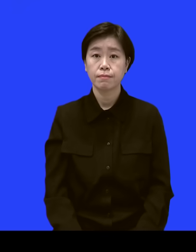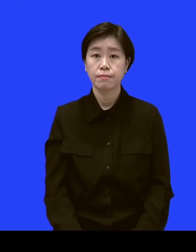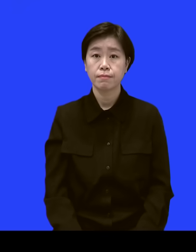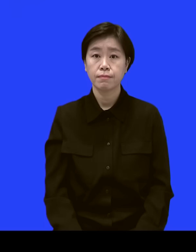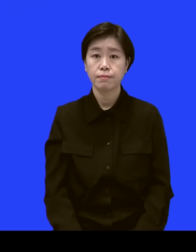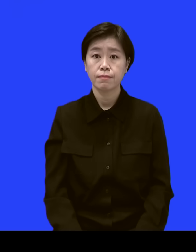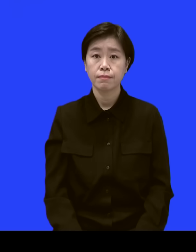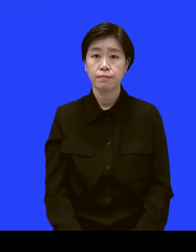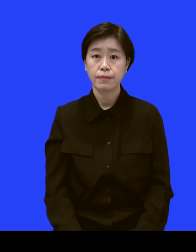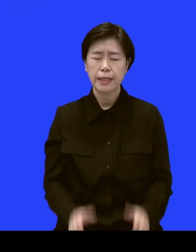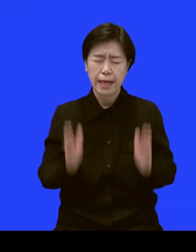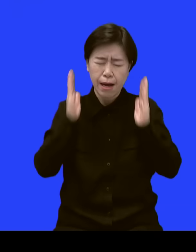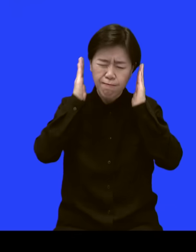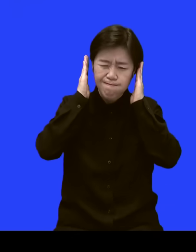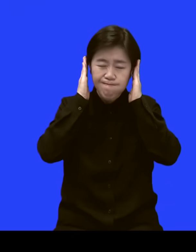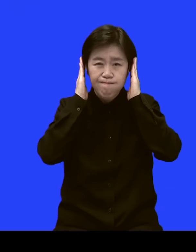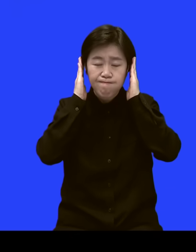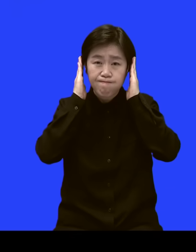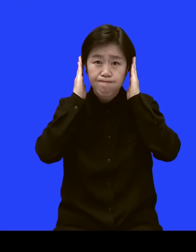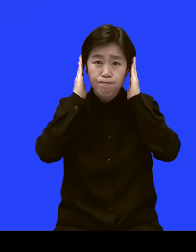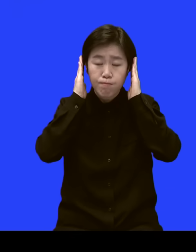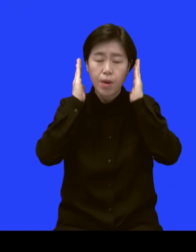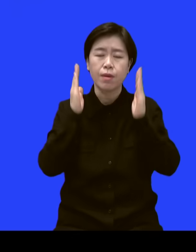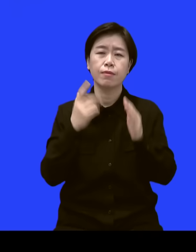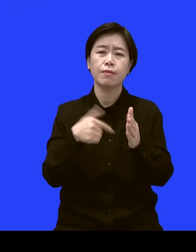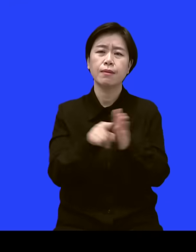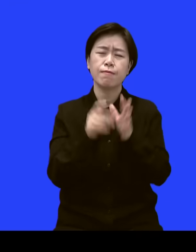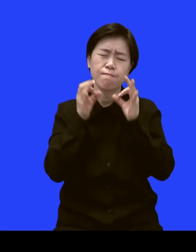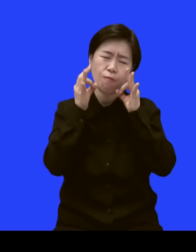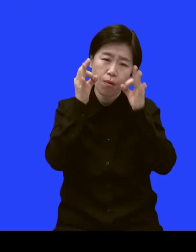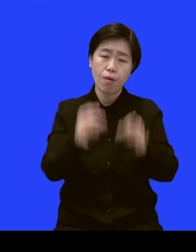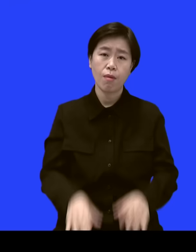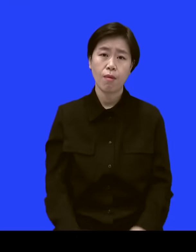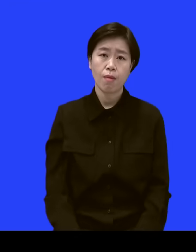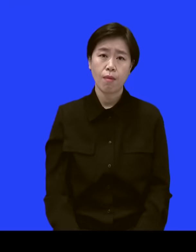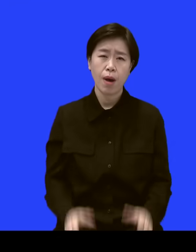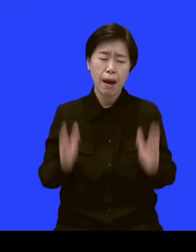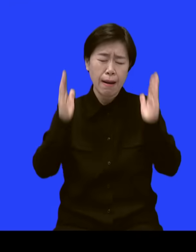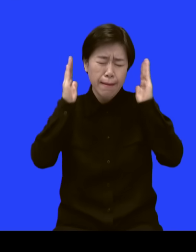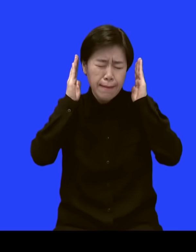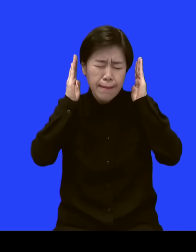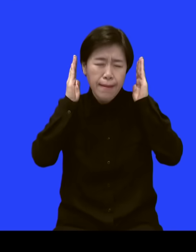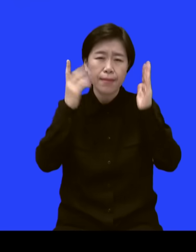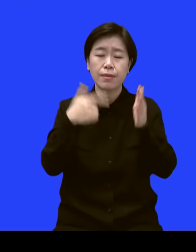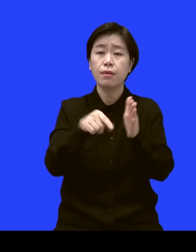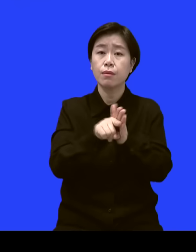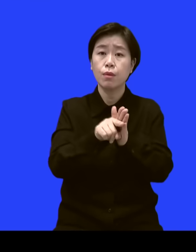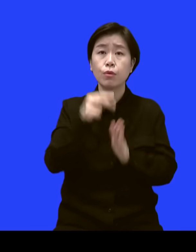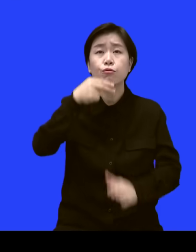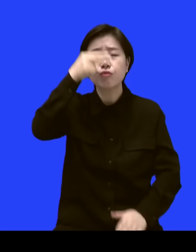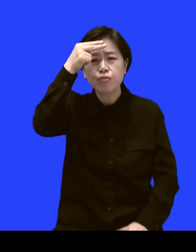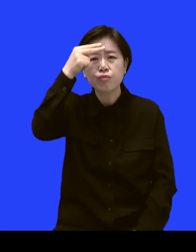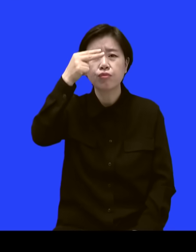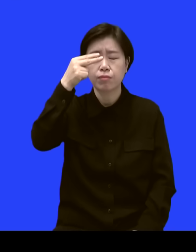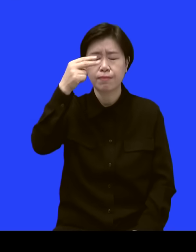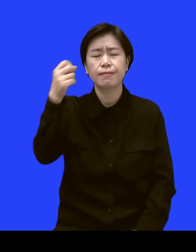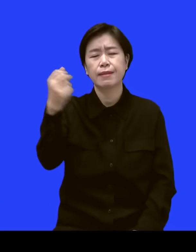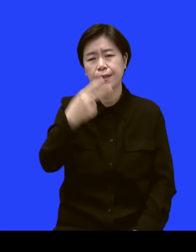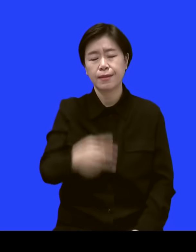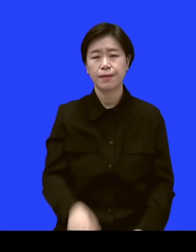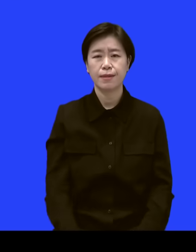그래서 그 소리를 안 들으려고 노력하고 안 들으려고 또 술을 더 마시고. 또렷이 그렇게 내 귀에 대고 얘기를